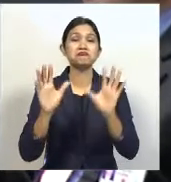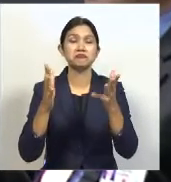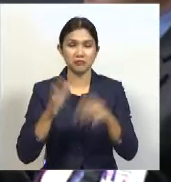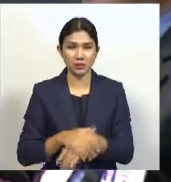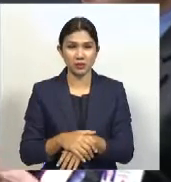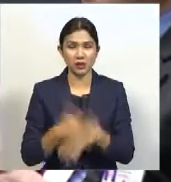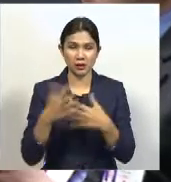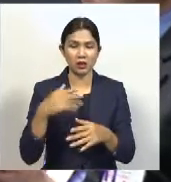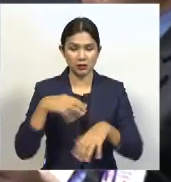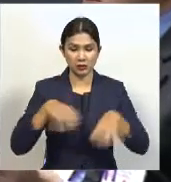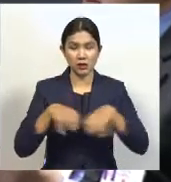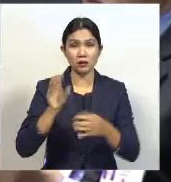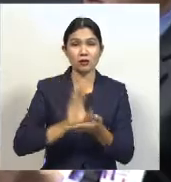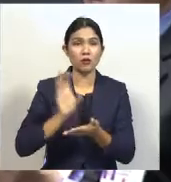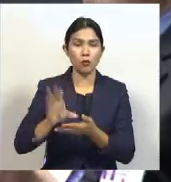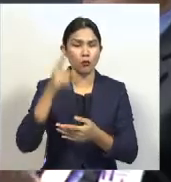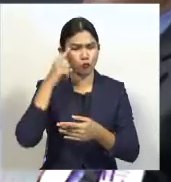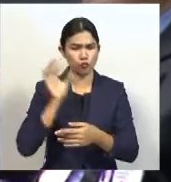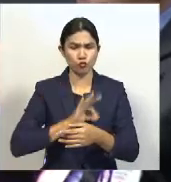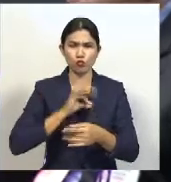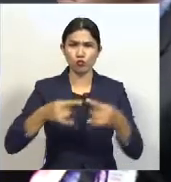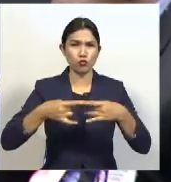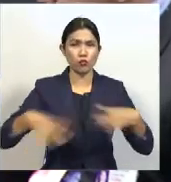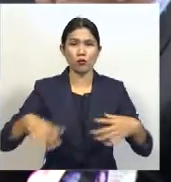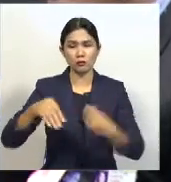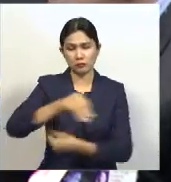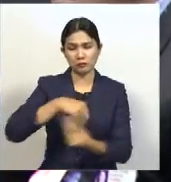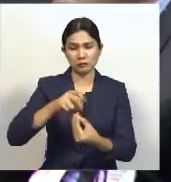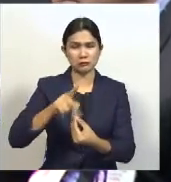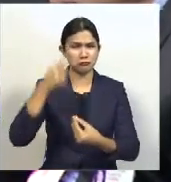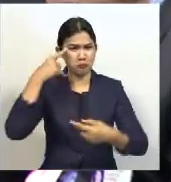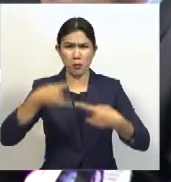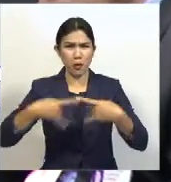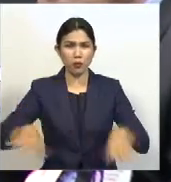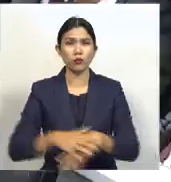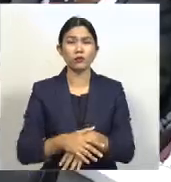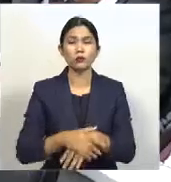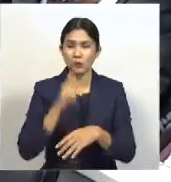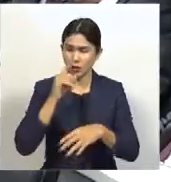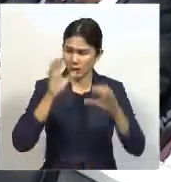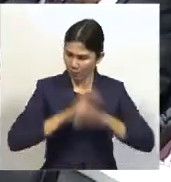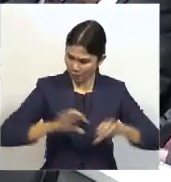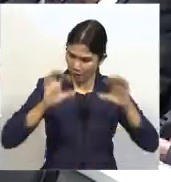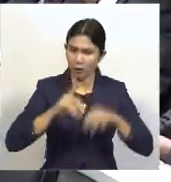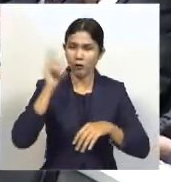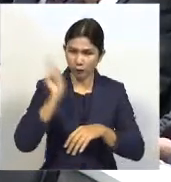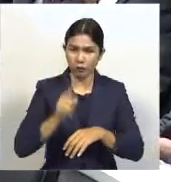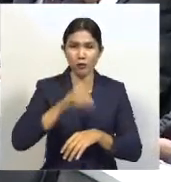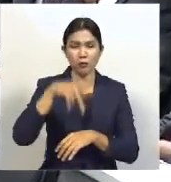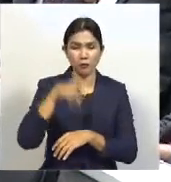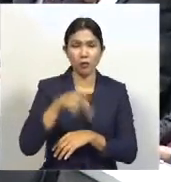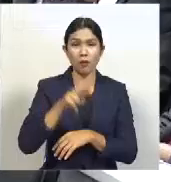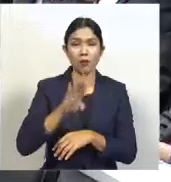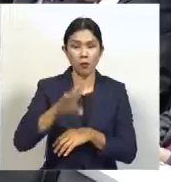งบประมาณนั้นไม่เหมาะสมไม่สอดคล้องกับการแก้ไขปัญหาเศรษฐกิจจึงต้องการให้รัฐบาลนั้นนำร่างพรบงบประม